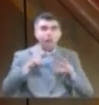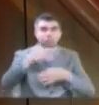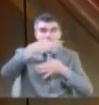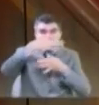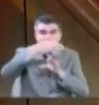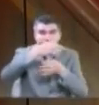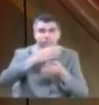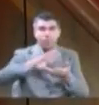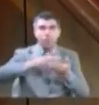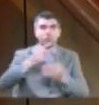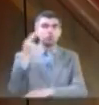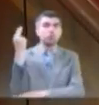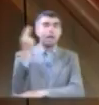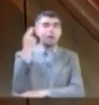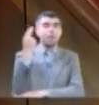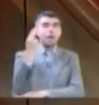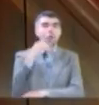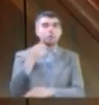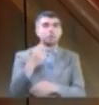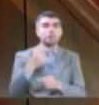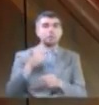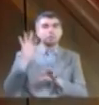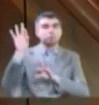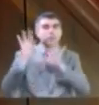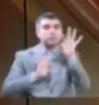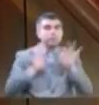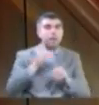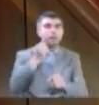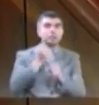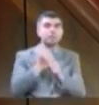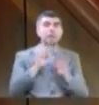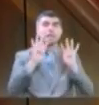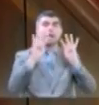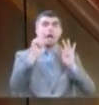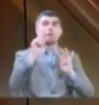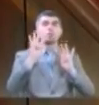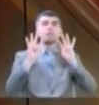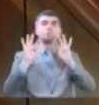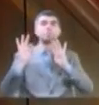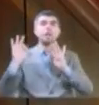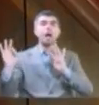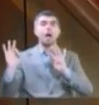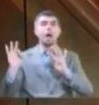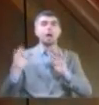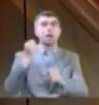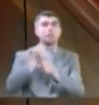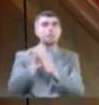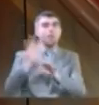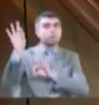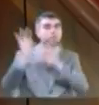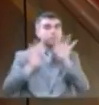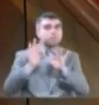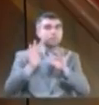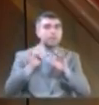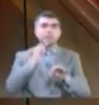عمر الجامعة المغربية عرفت البحث العلمي، المناصب المالية اللي توزعت 1300 منصب مالي، عمرها في التاريخ ما خدات